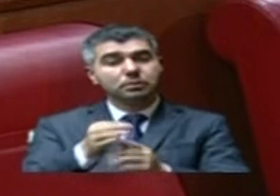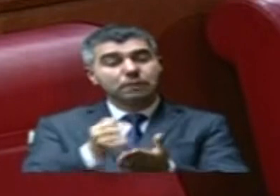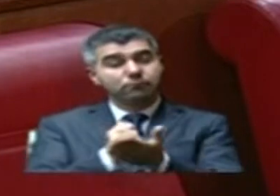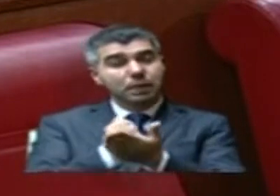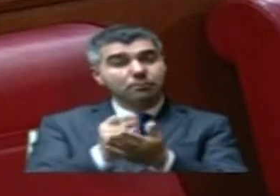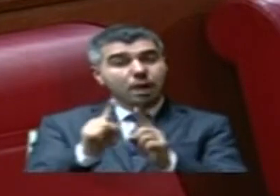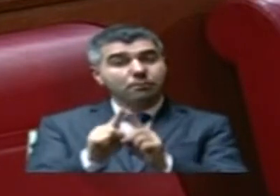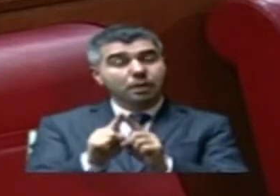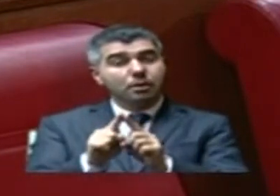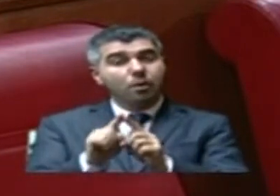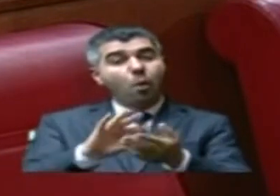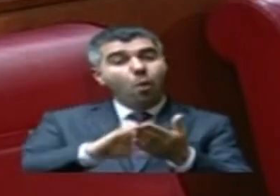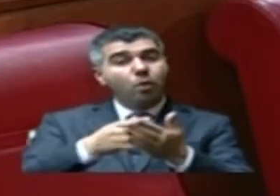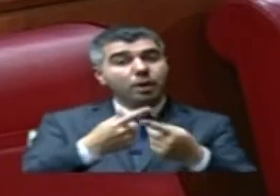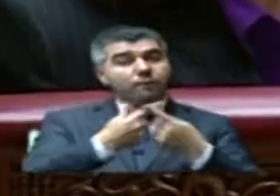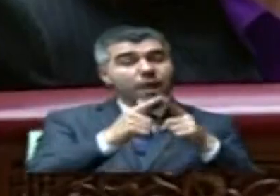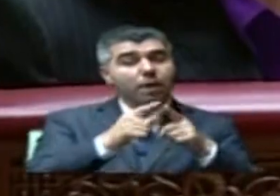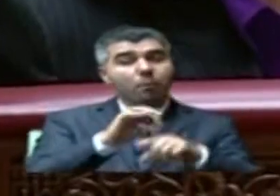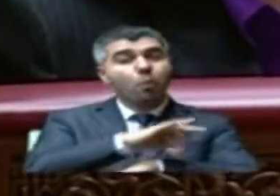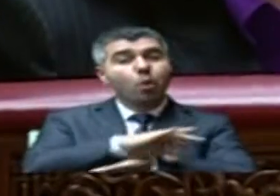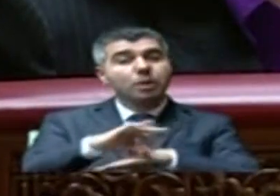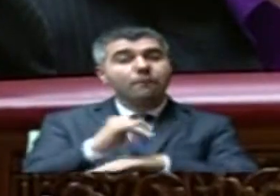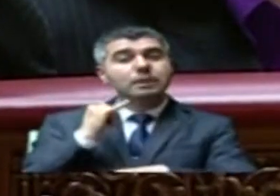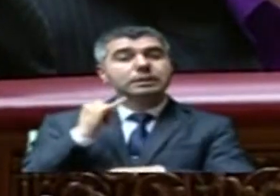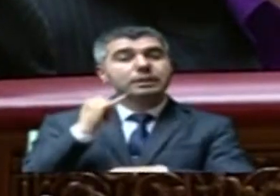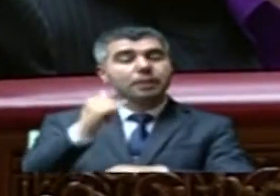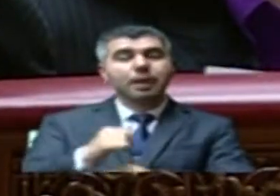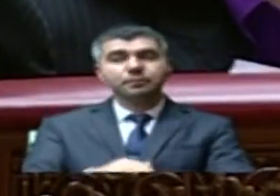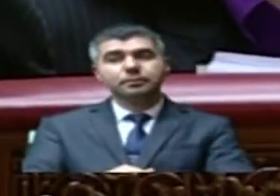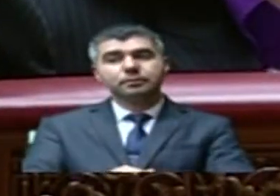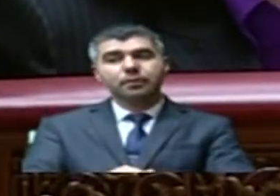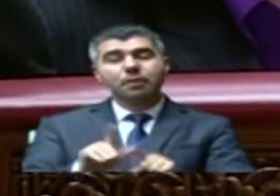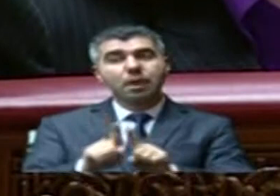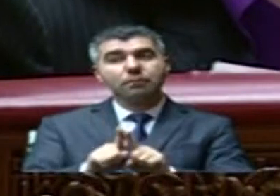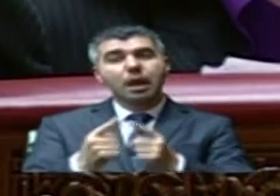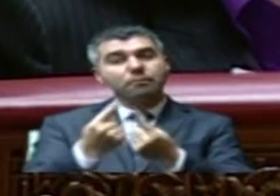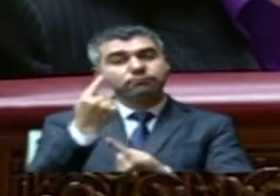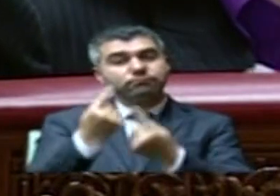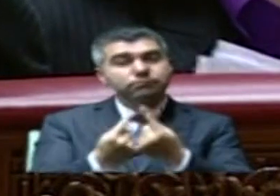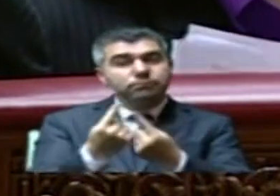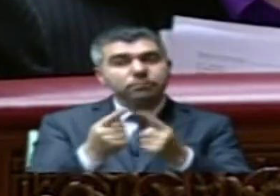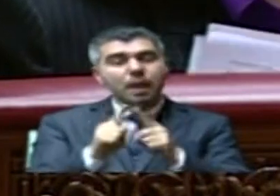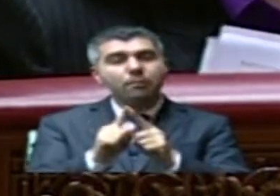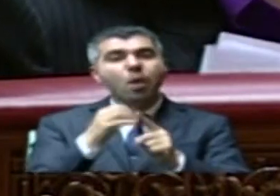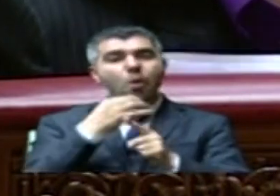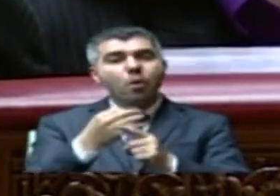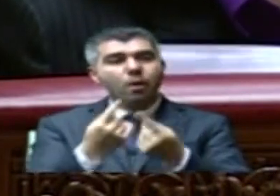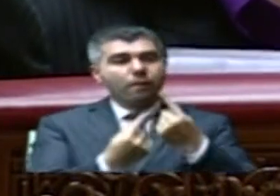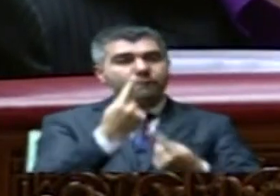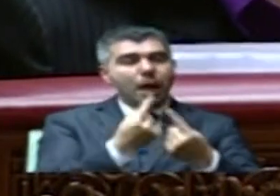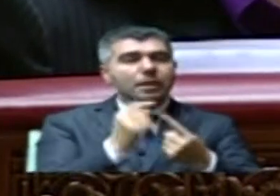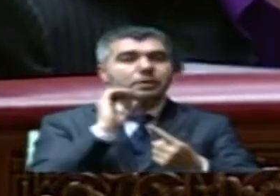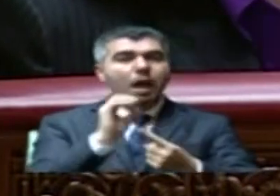تقوم بهدر المال العام لأنها توظف شخص بشكل دائم، في حين أن مهمة مؤقتة أو مهمة تحتاج إلى خبرة